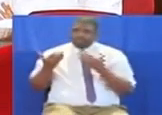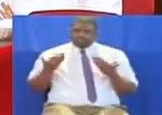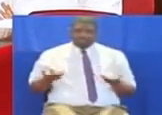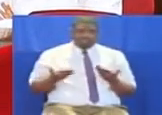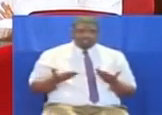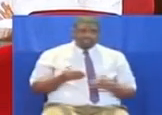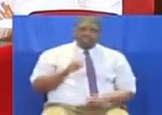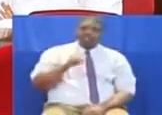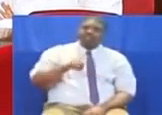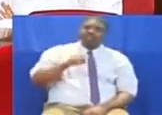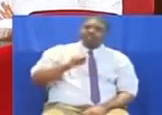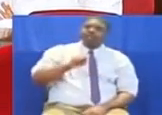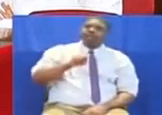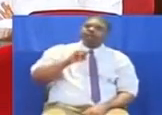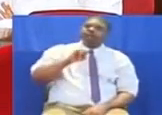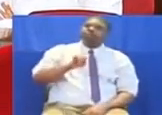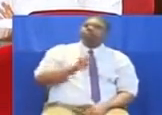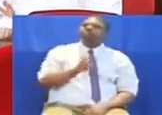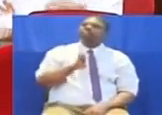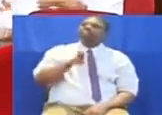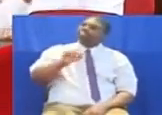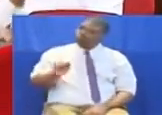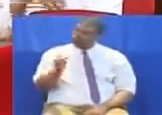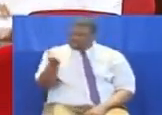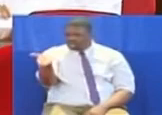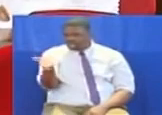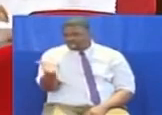for president. Yaani Msigwa wa kukompea na Rais Magufuli jamani.